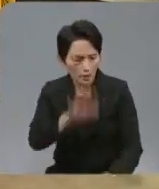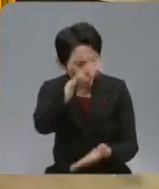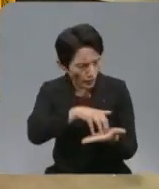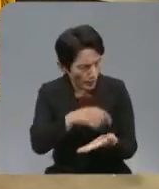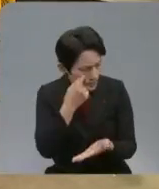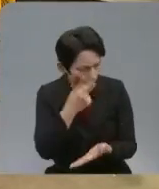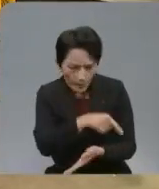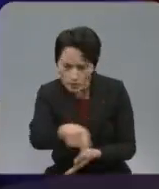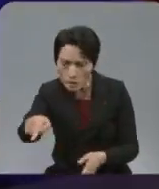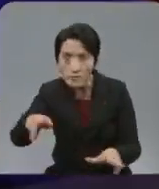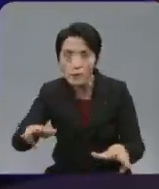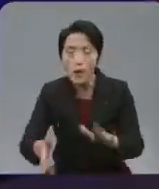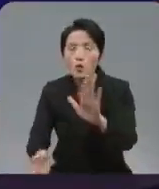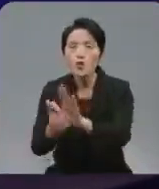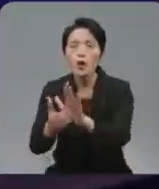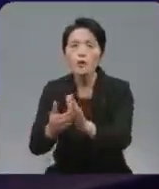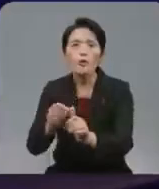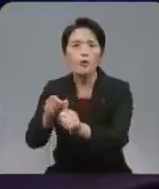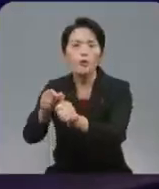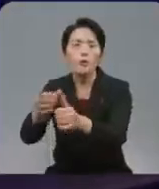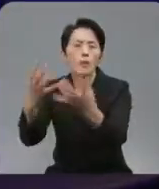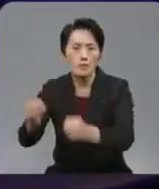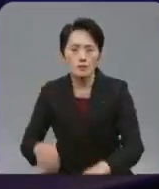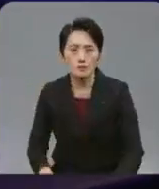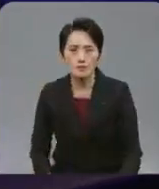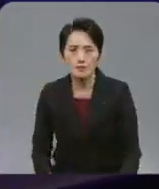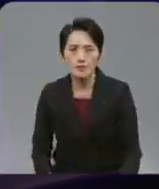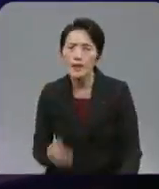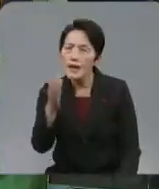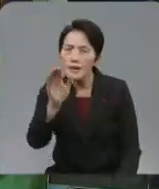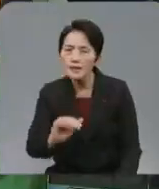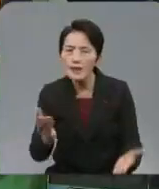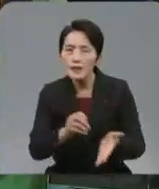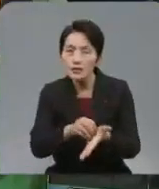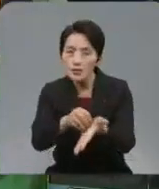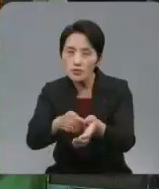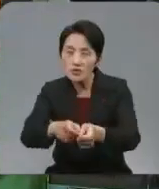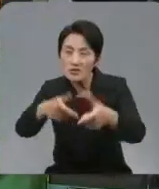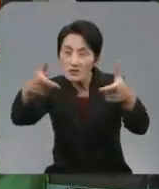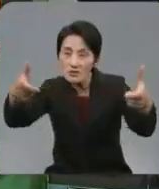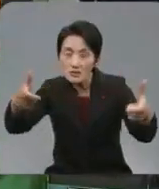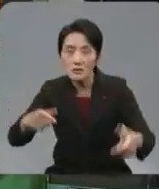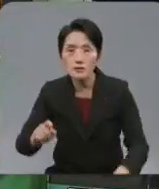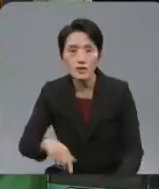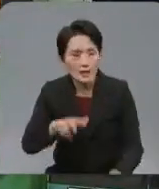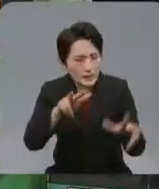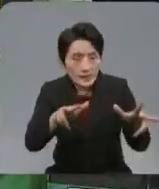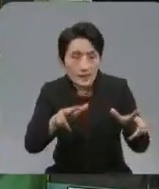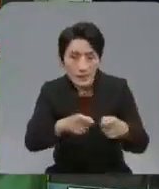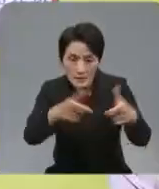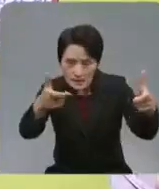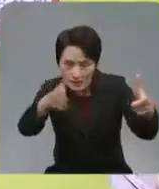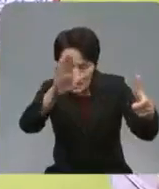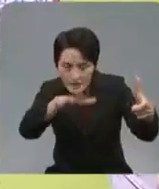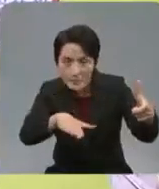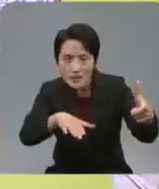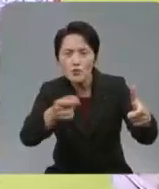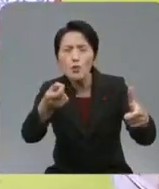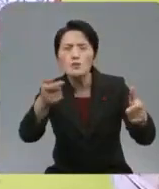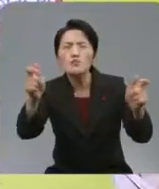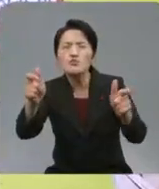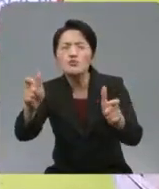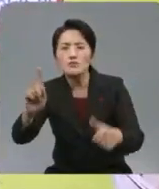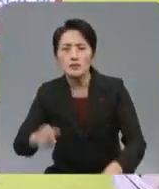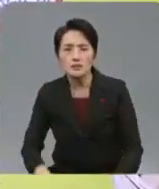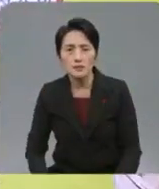signifikan melewati perkiraan pemerintah sebesar 280.000 pekerjaan di Desember 2021 tingkat lapangan pekerjaan